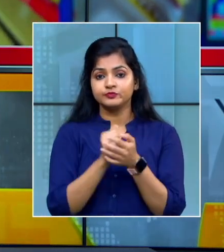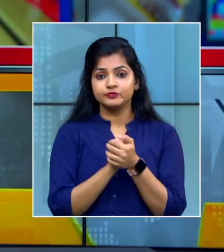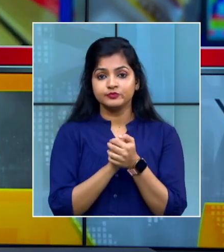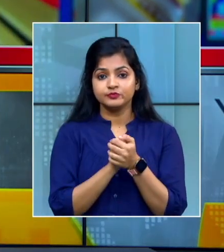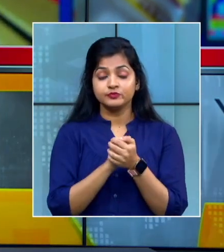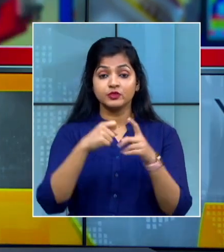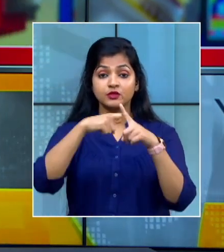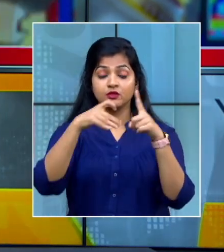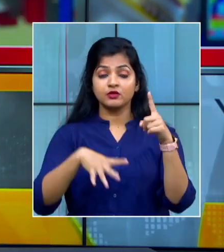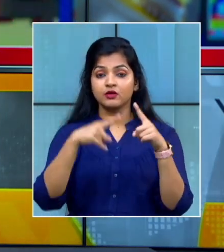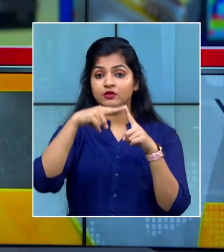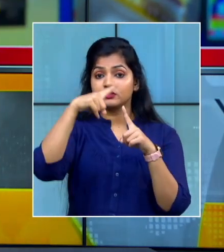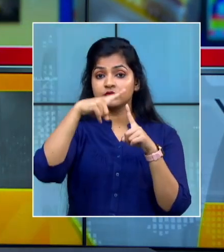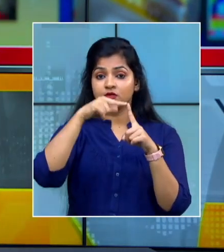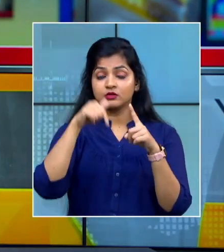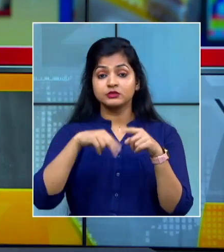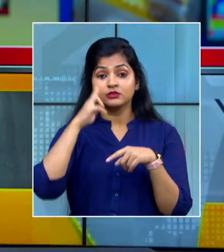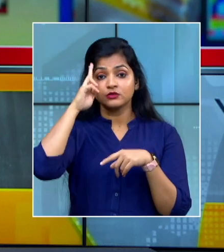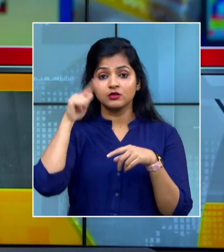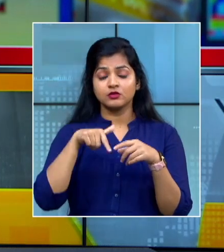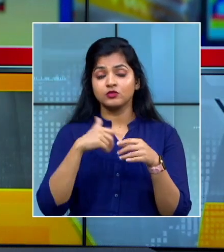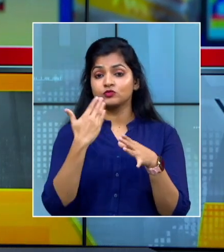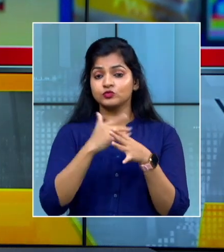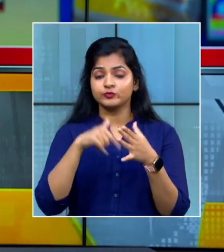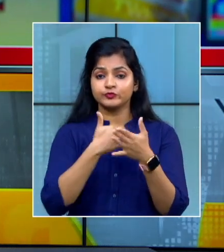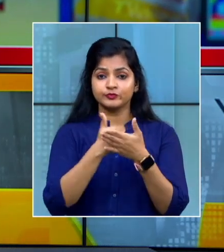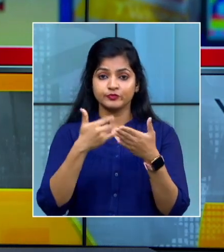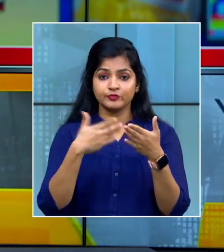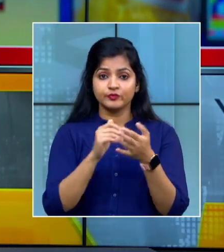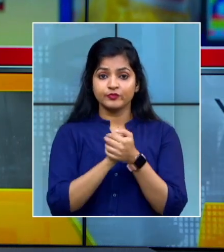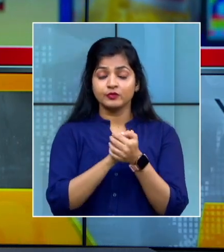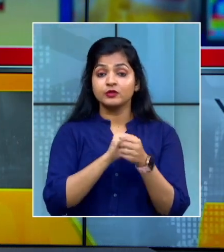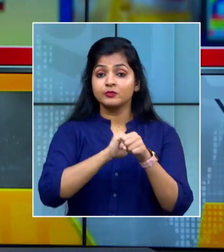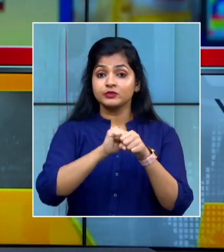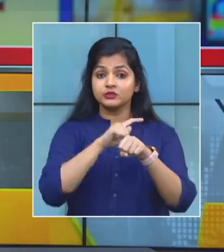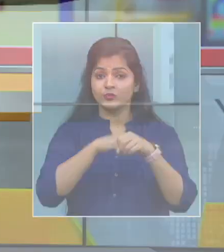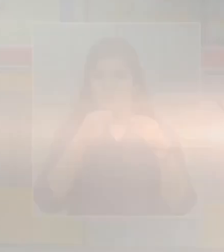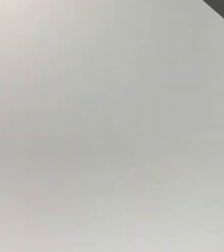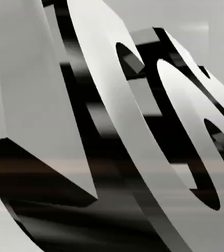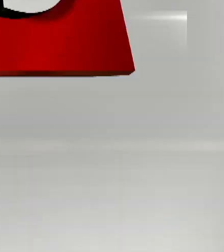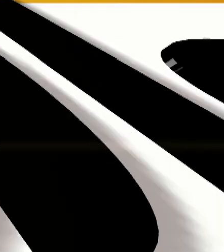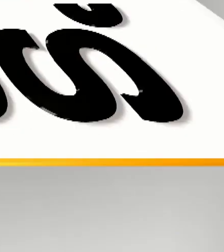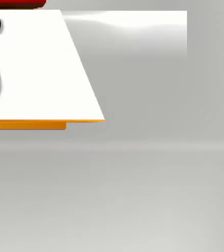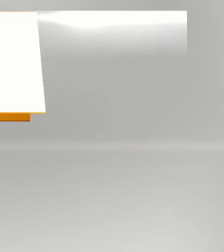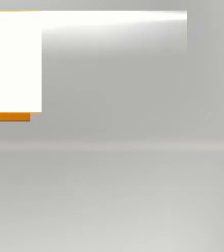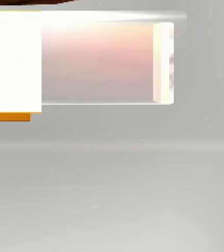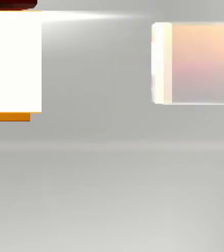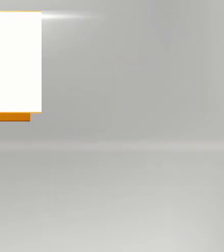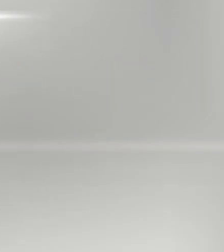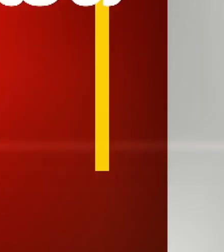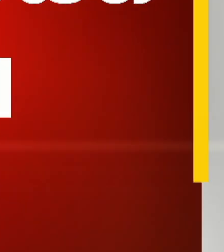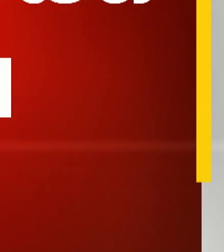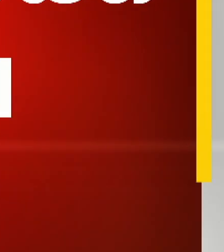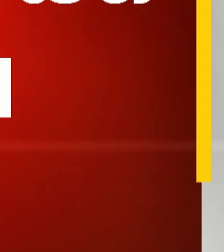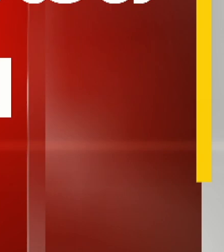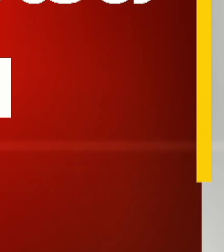നടക്കുന്നത്. സംസ്ഥാനത്തെ ITIകളിൽ ശനിയാഴ്ച പ്രവൃത്തി ദിനം ഒഴിവാക്കി. പകരം പരിശീലന സമയം നഷ്ടപ്പെടുന്നത് ഒഴിവാക്കാൻ ഷിഫ്റ്റ് പുനഃക്രമീകരിച്ചു. ITI